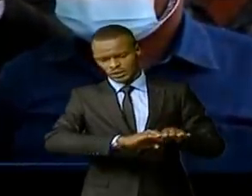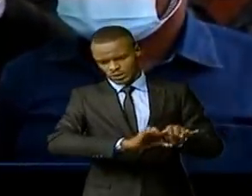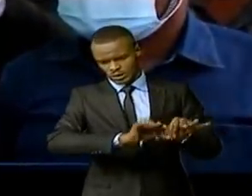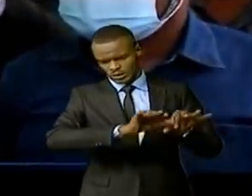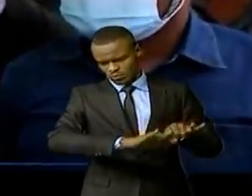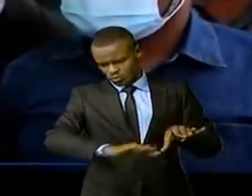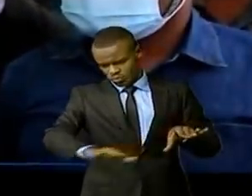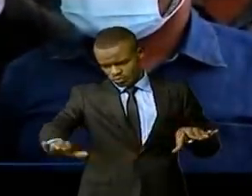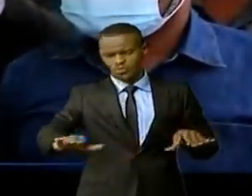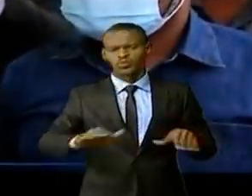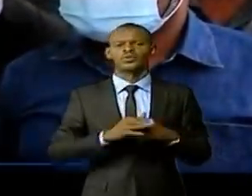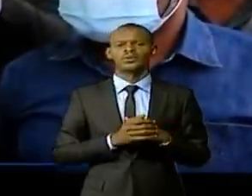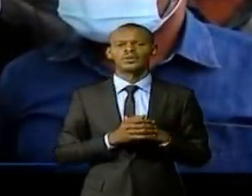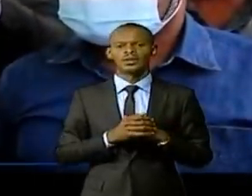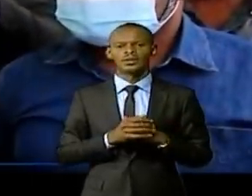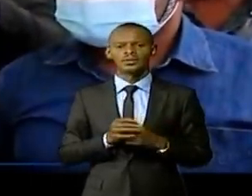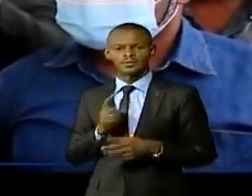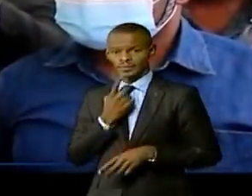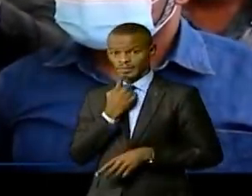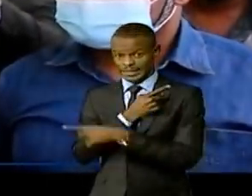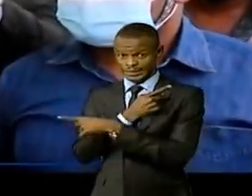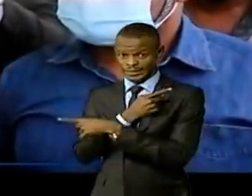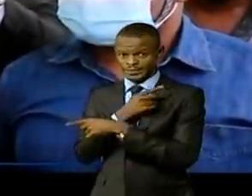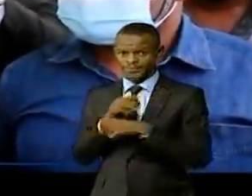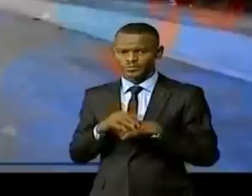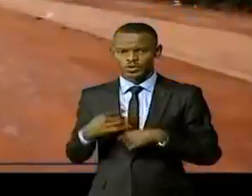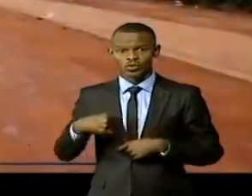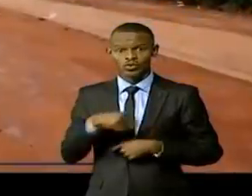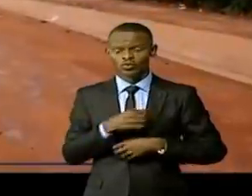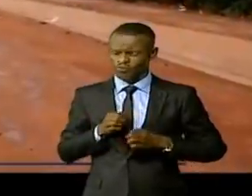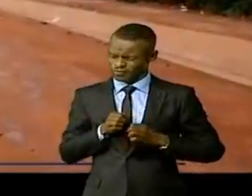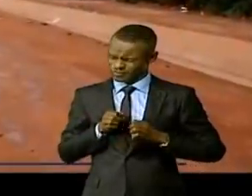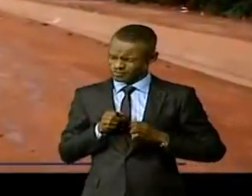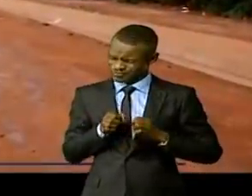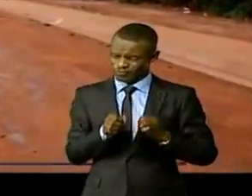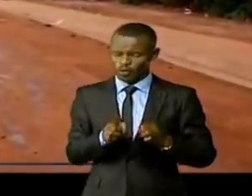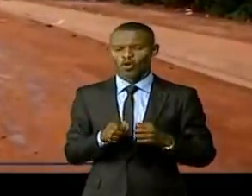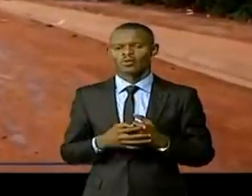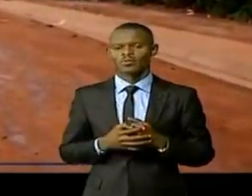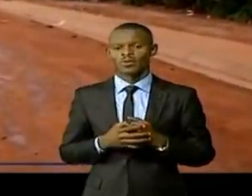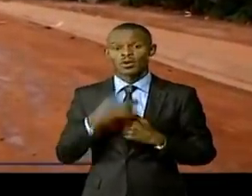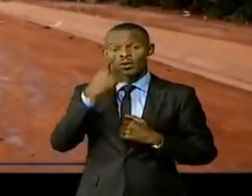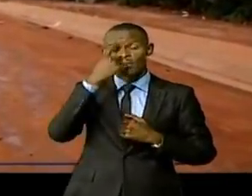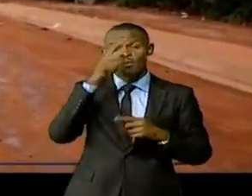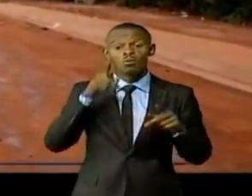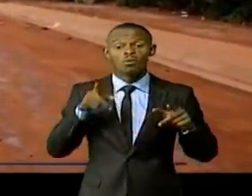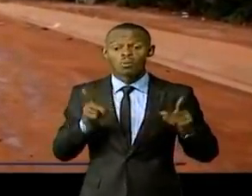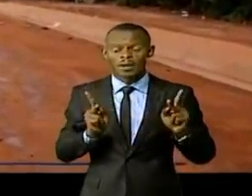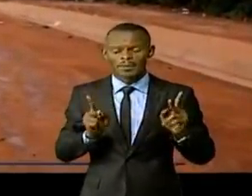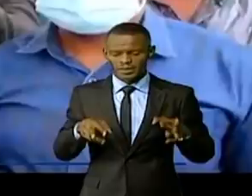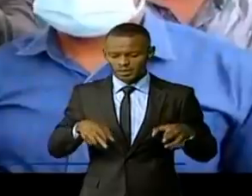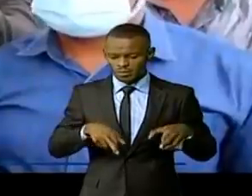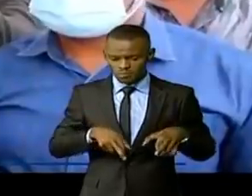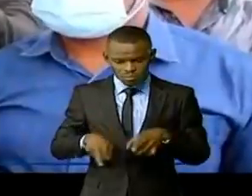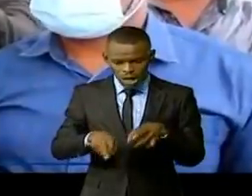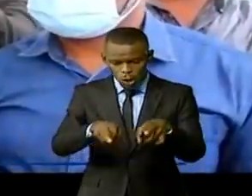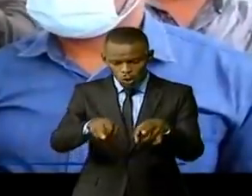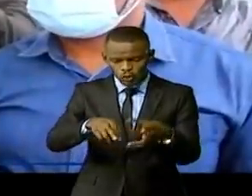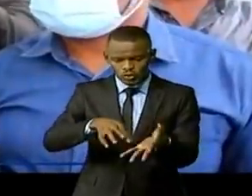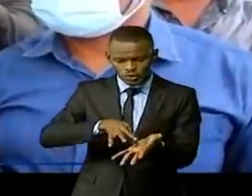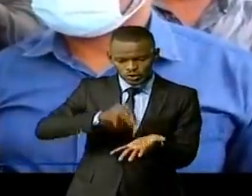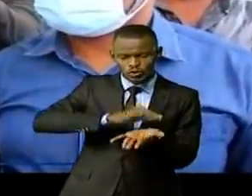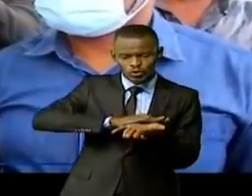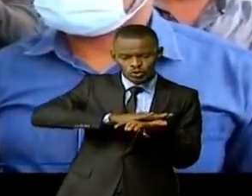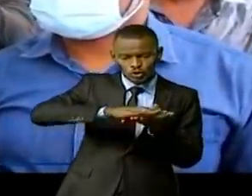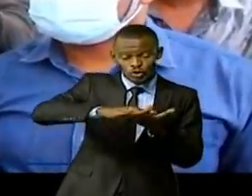puissions essayer vraiment de dégager toutes les routes dans nos quartiers, que toutes les routes soient asphaltées. C'est